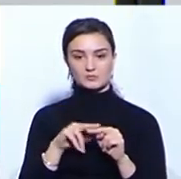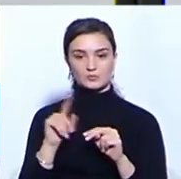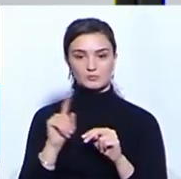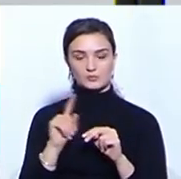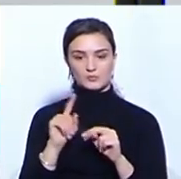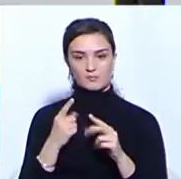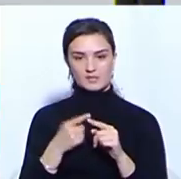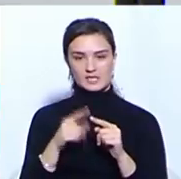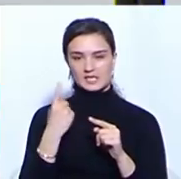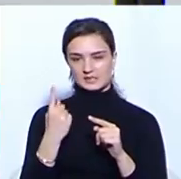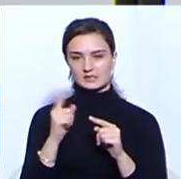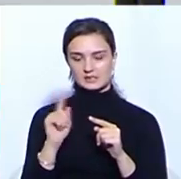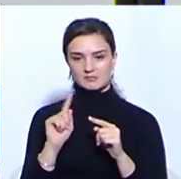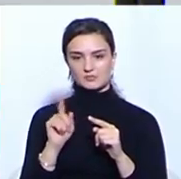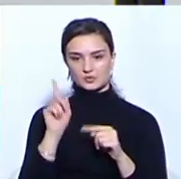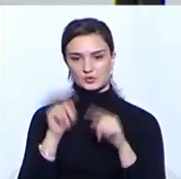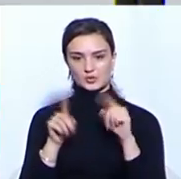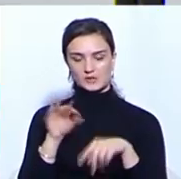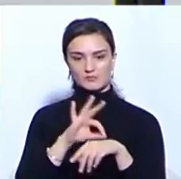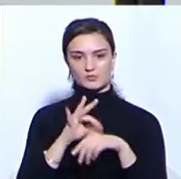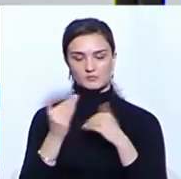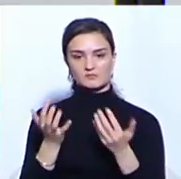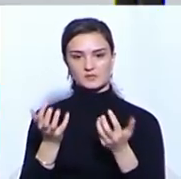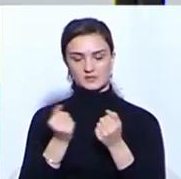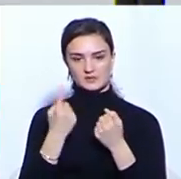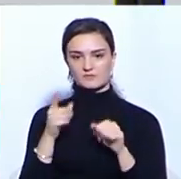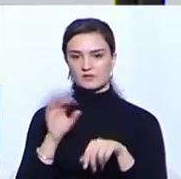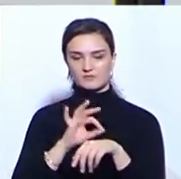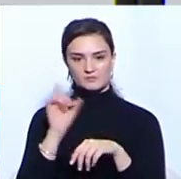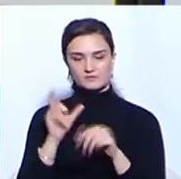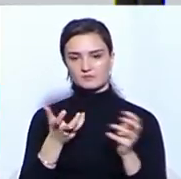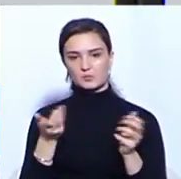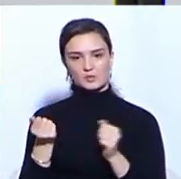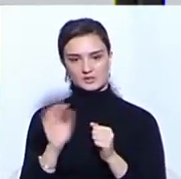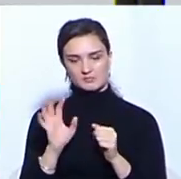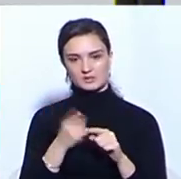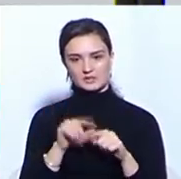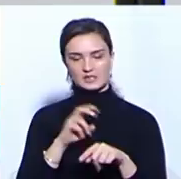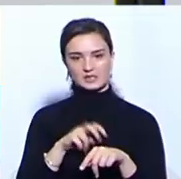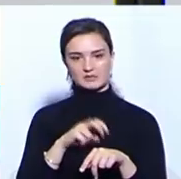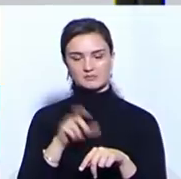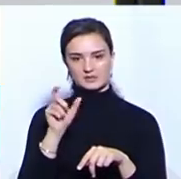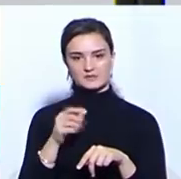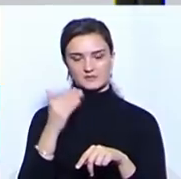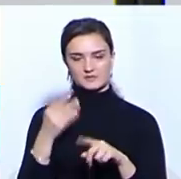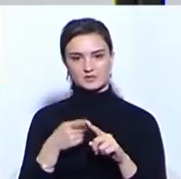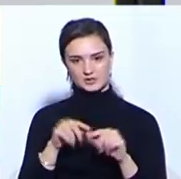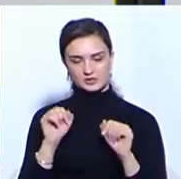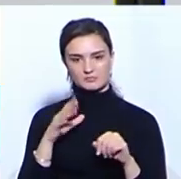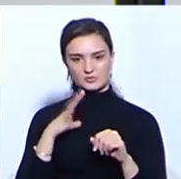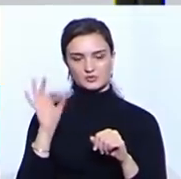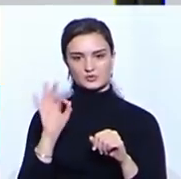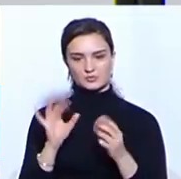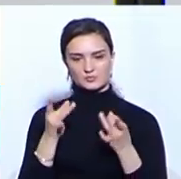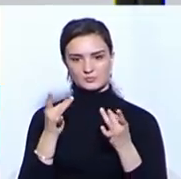ერთი რამ, რაც ზოგი ავადმყოფისთვის მისაღებია, სხვა ავადმყოფისთვის მიუღებელია და ექიმისთვის ეს შეიძლება ხშირად